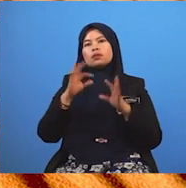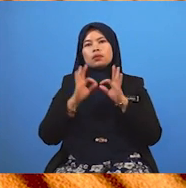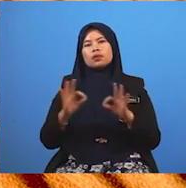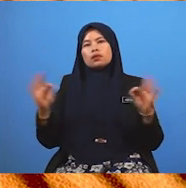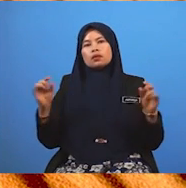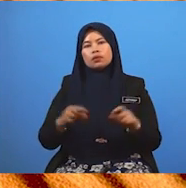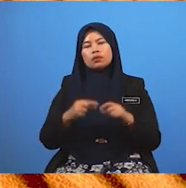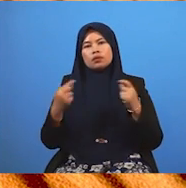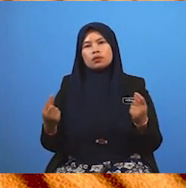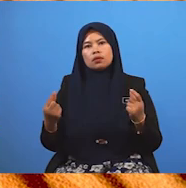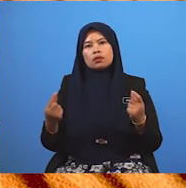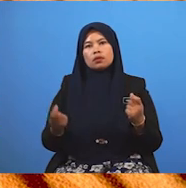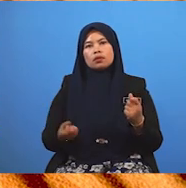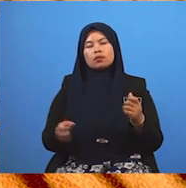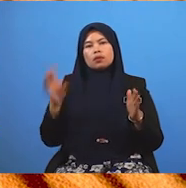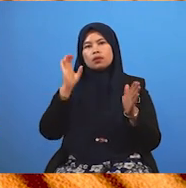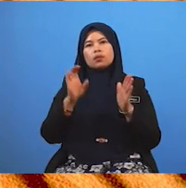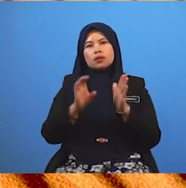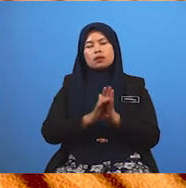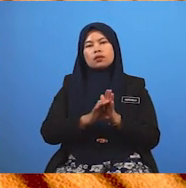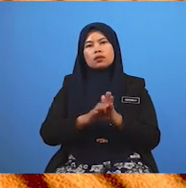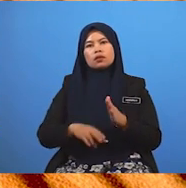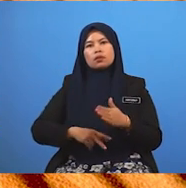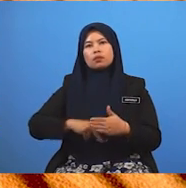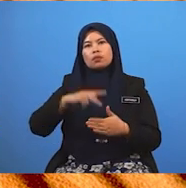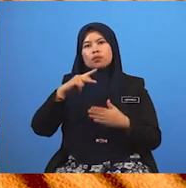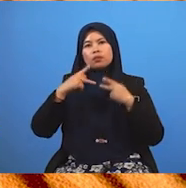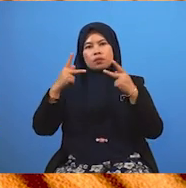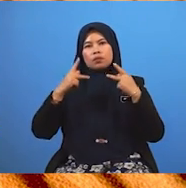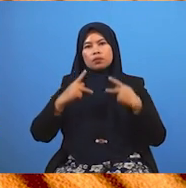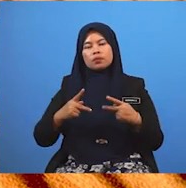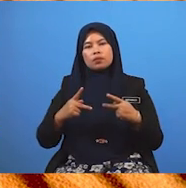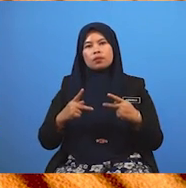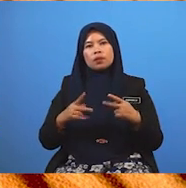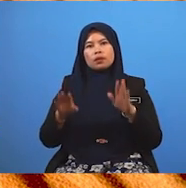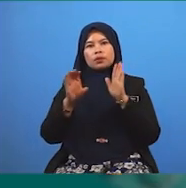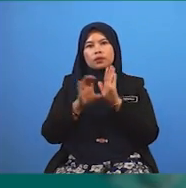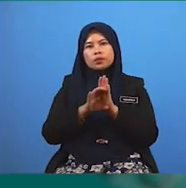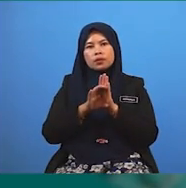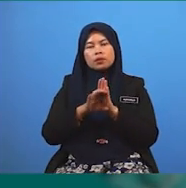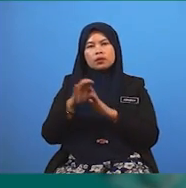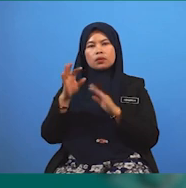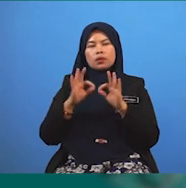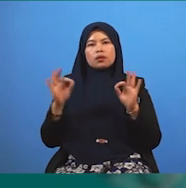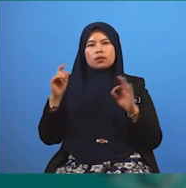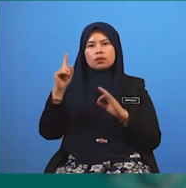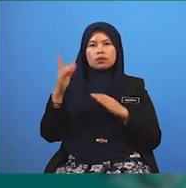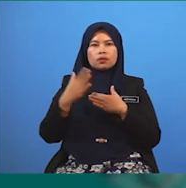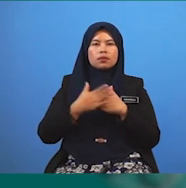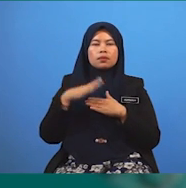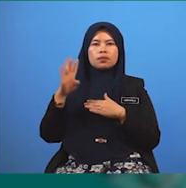proses berlakunya hari kiamat. Antaranya ialah ayat 1 hingga 4 surah